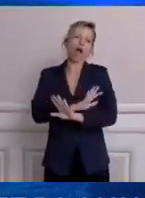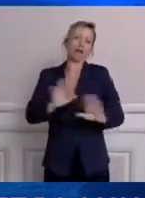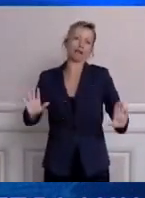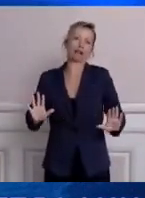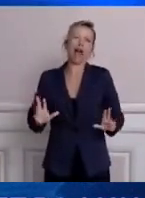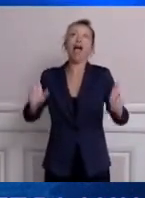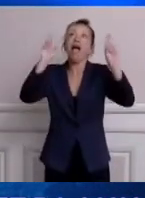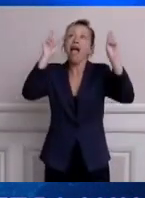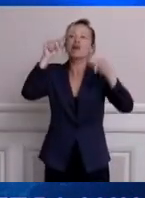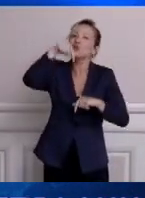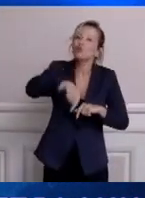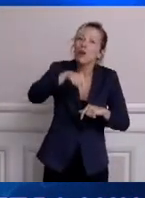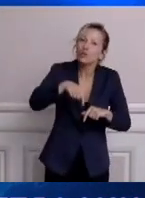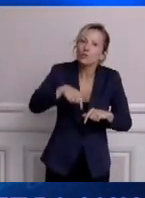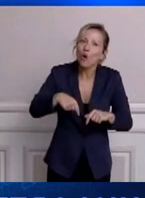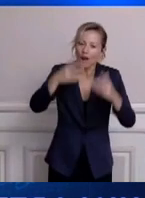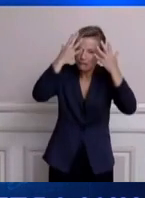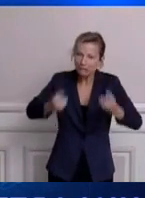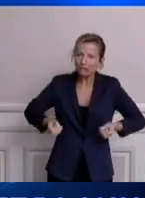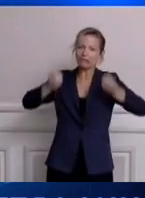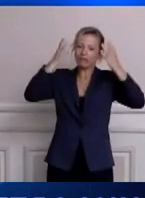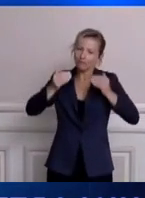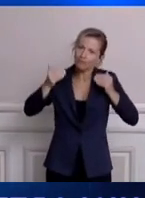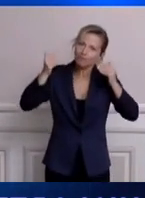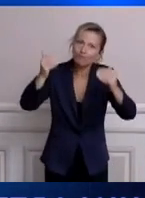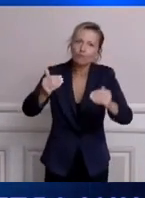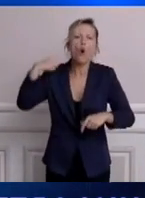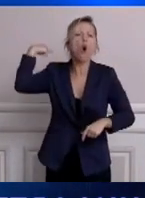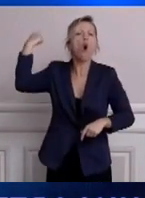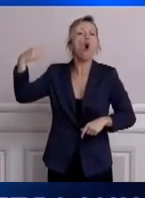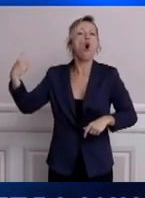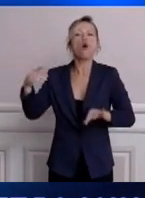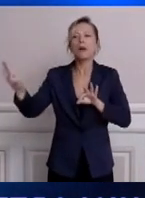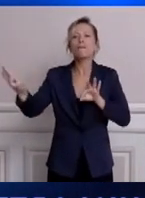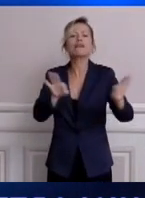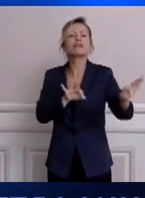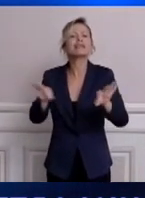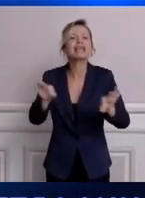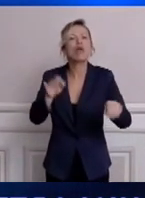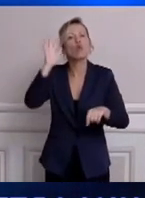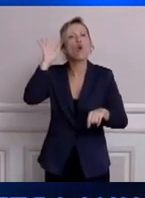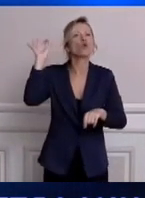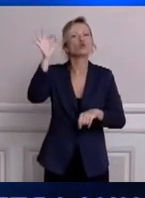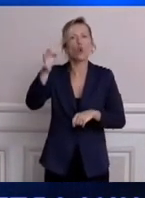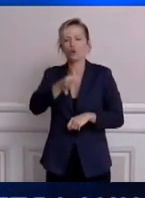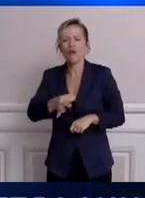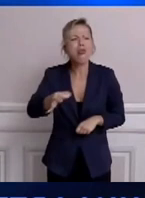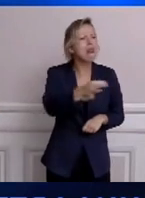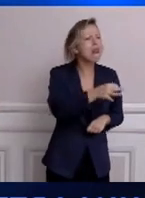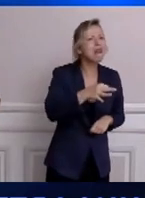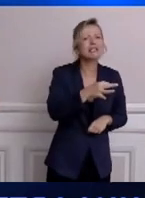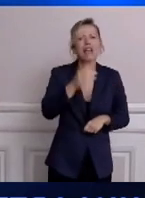εστιαστούμε στην υλοποίηση του οράματός μας για το πώς τα νησιά θα γίνουν πόλοι ανάπτυξης, πώς θα γίνουν